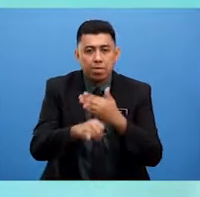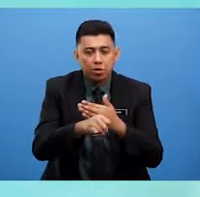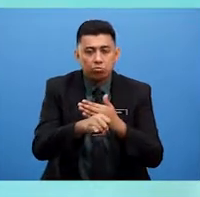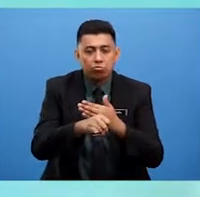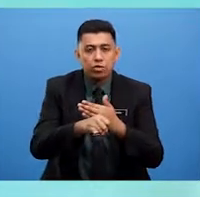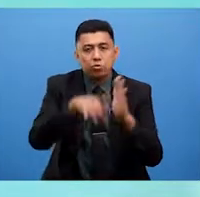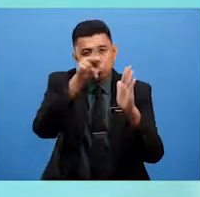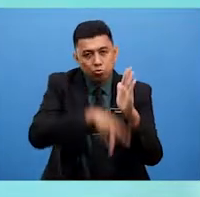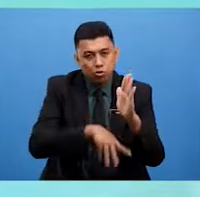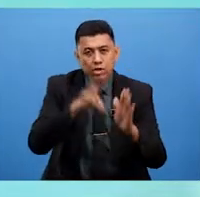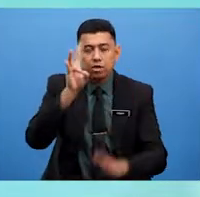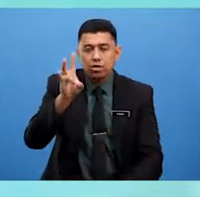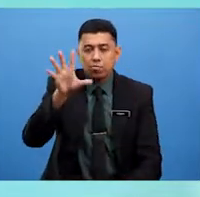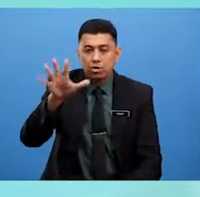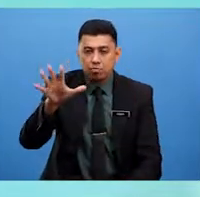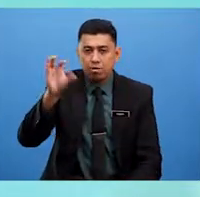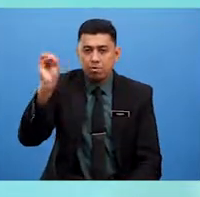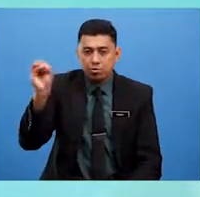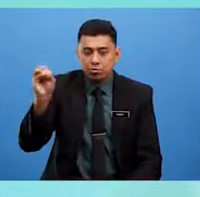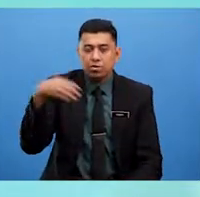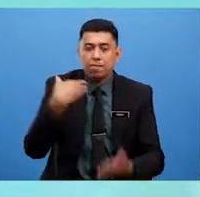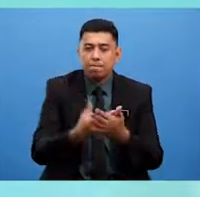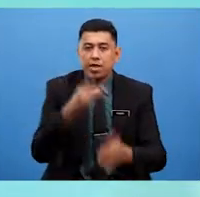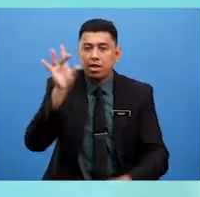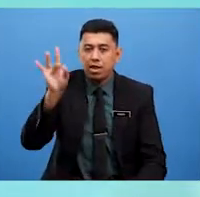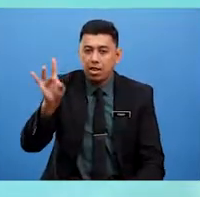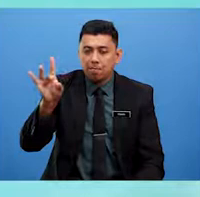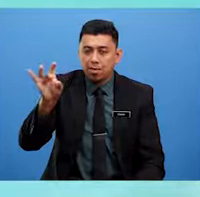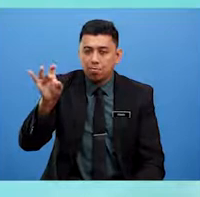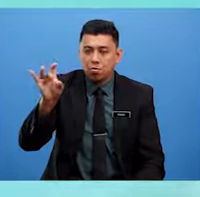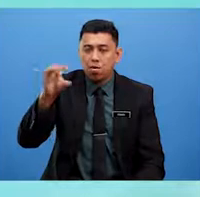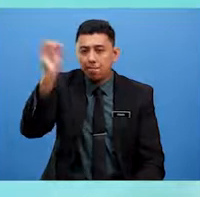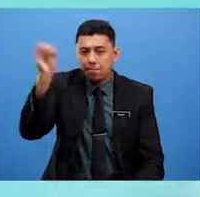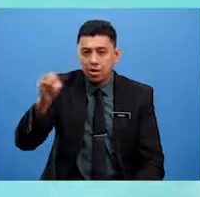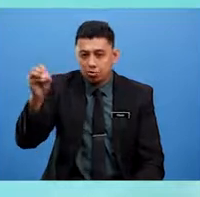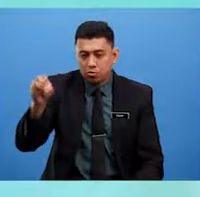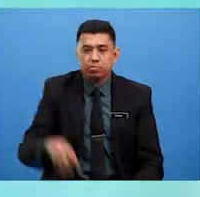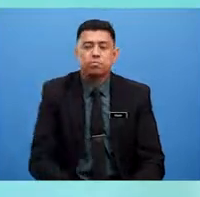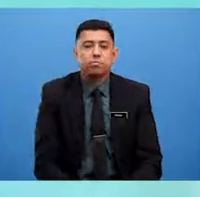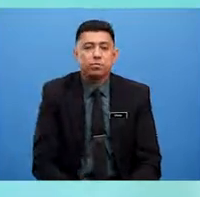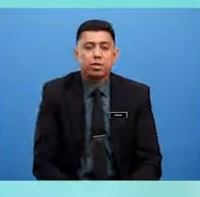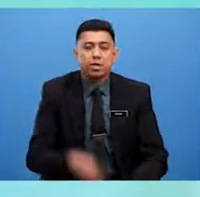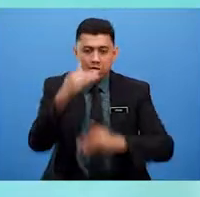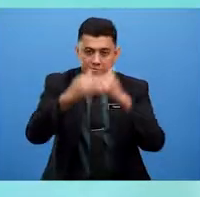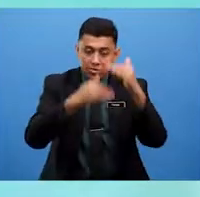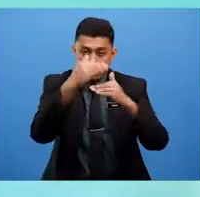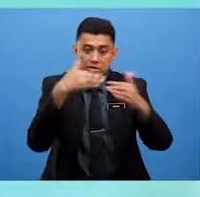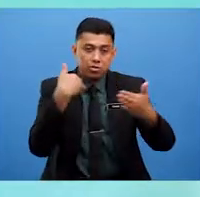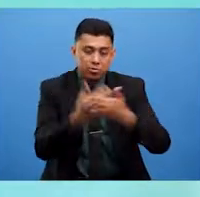kepada 65% hingga 80%. Sementara intensiti latihan ditingkatkan